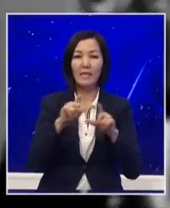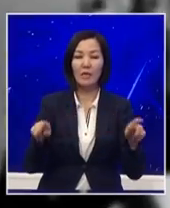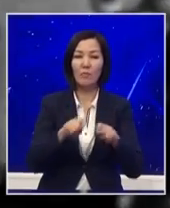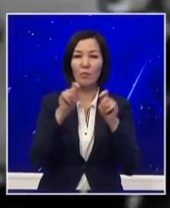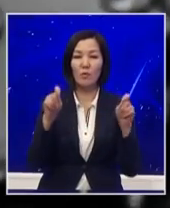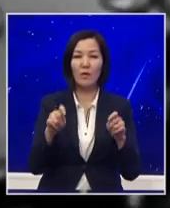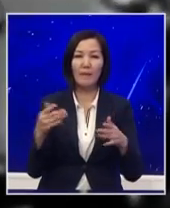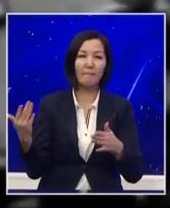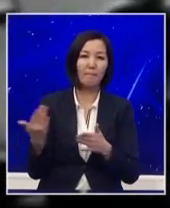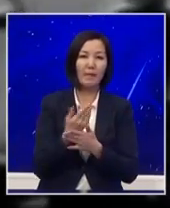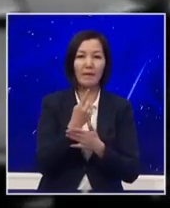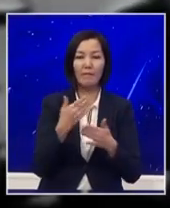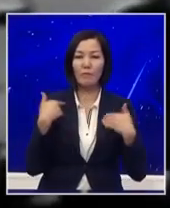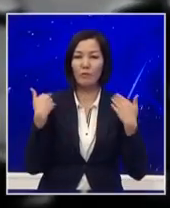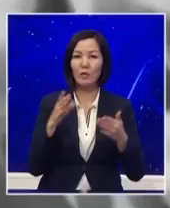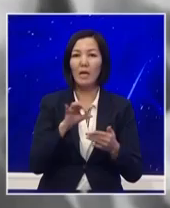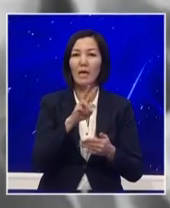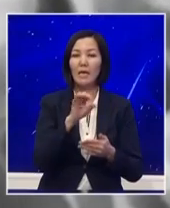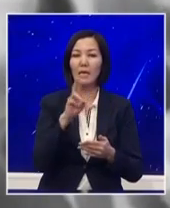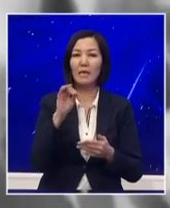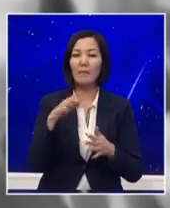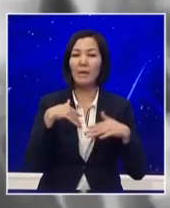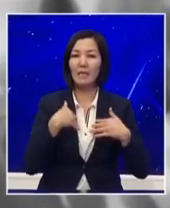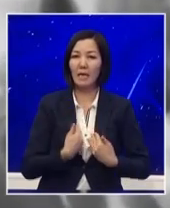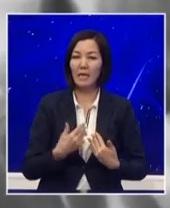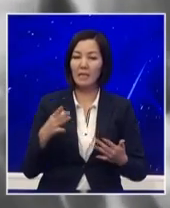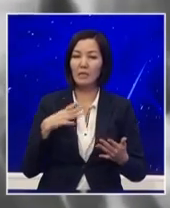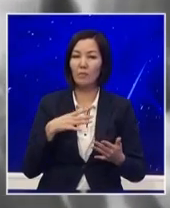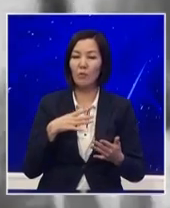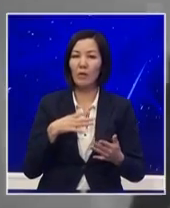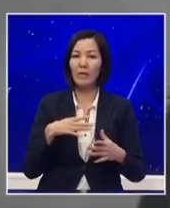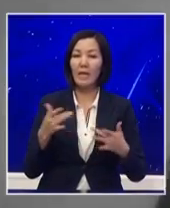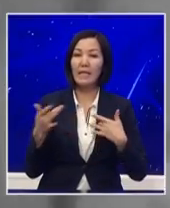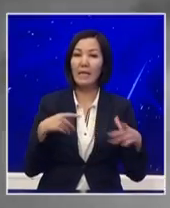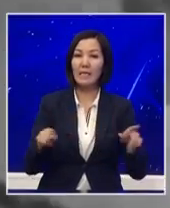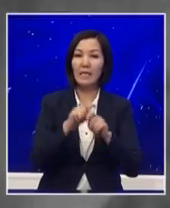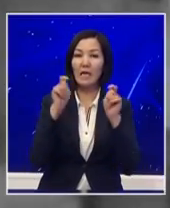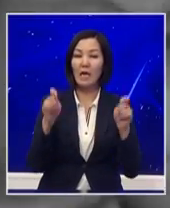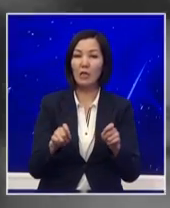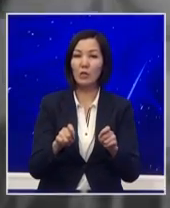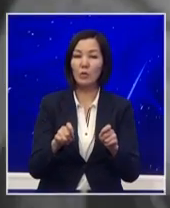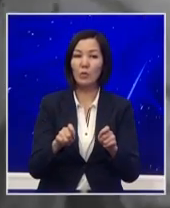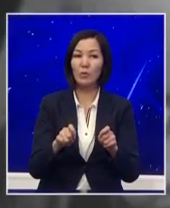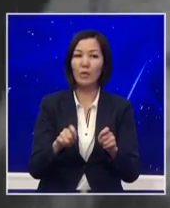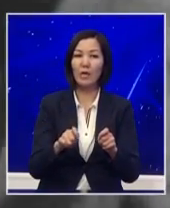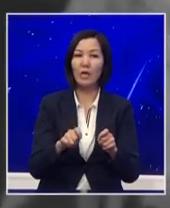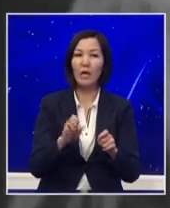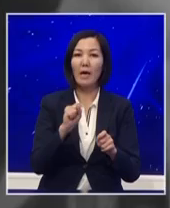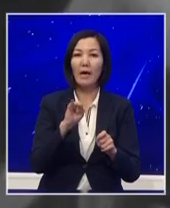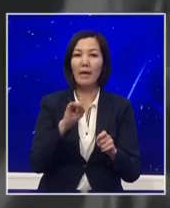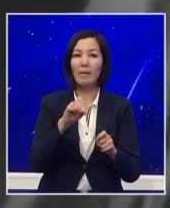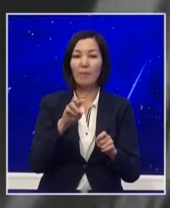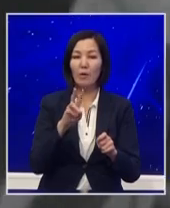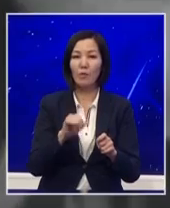ұсынған алғашқы қойылымы Еңлік Кебек трагедиясы болатын. Театр ашылуына сол кездегі ұлт зиялылары Жүсіпбек Аймауытов,